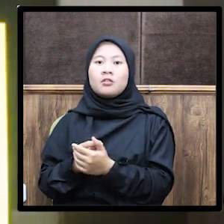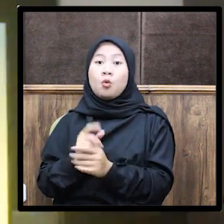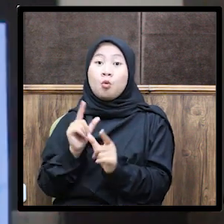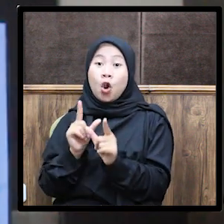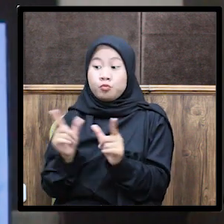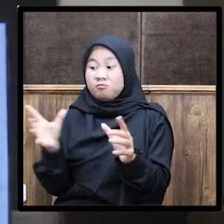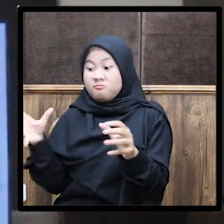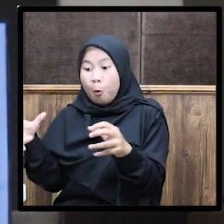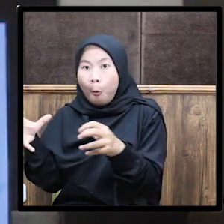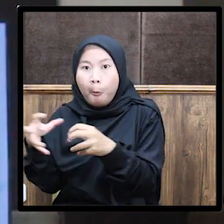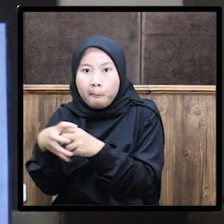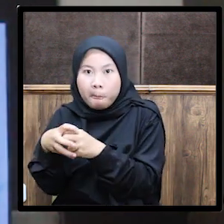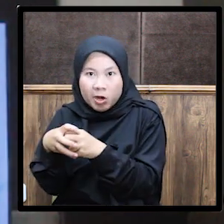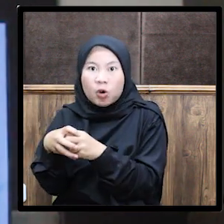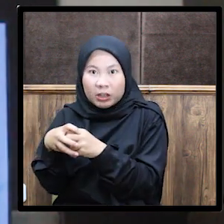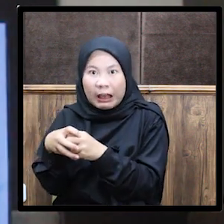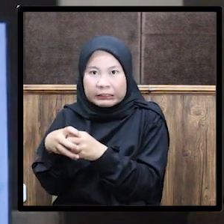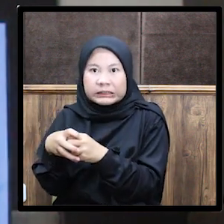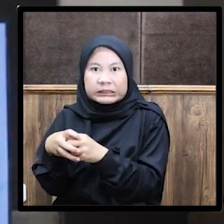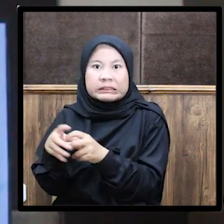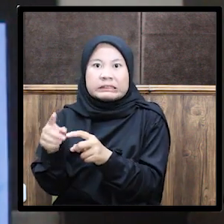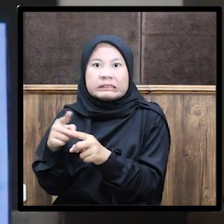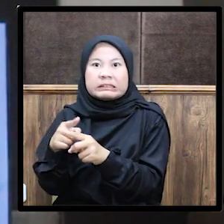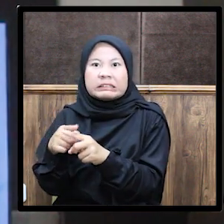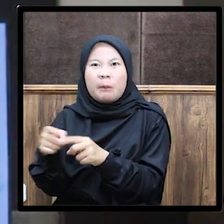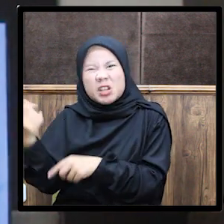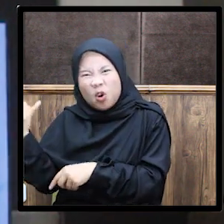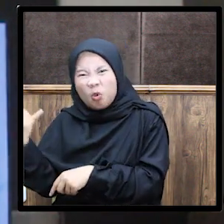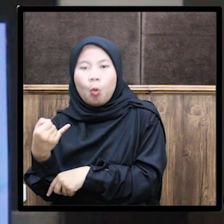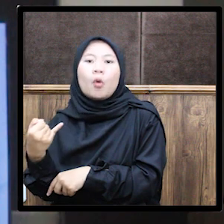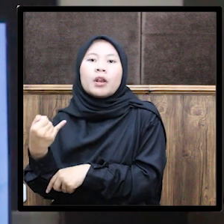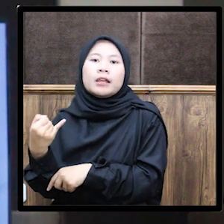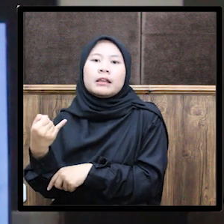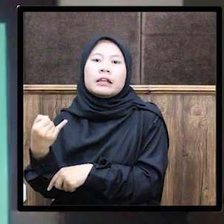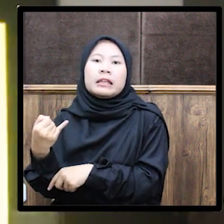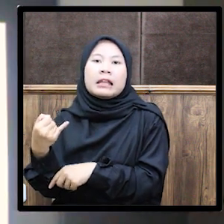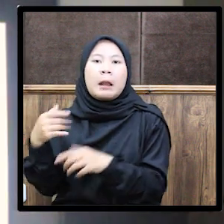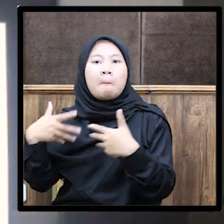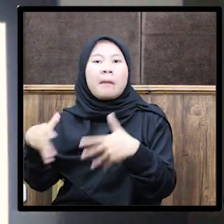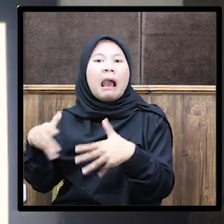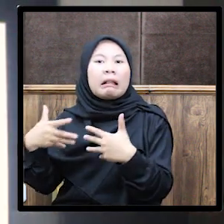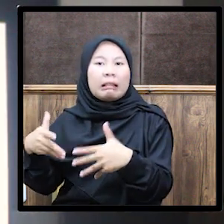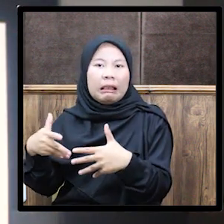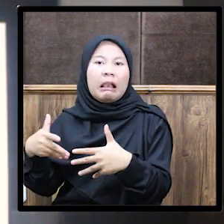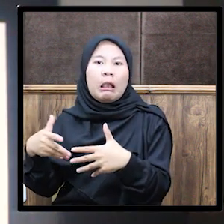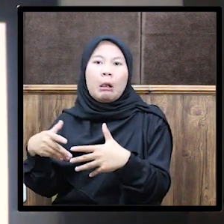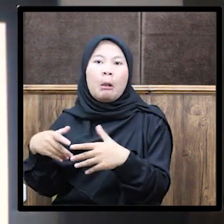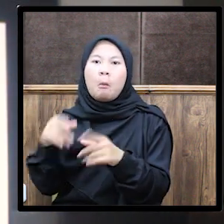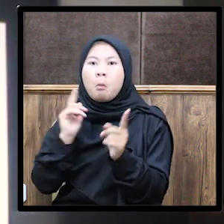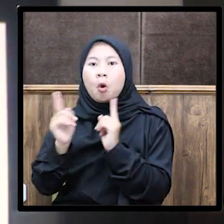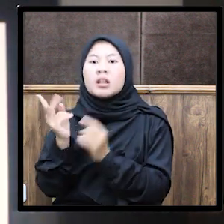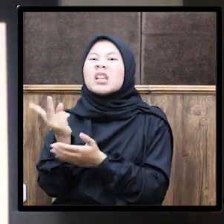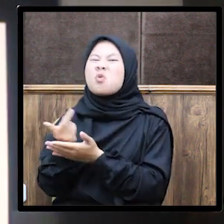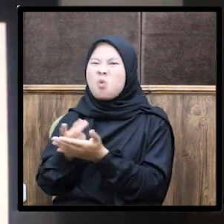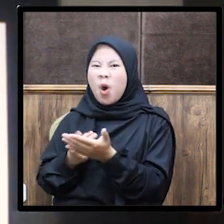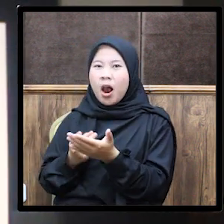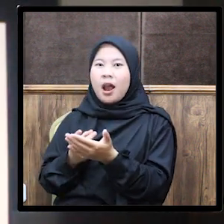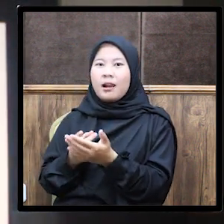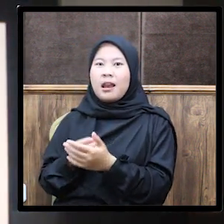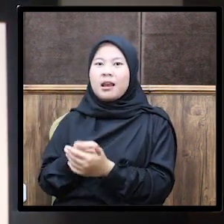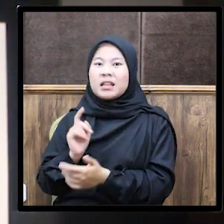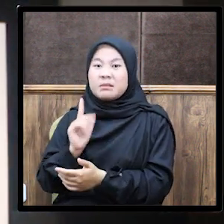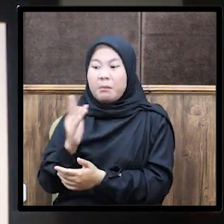gitu, dinodai oleh praktek-praktek money politik itu semakin membuat kita itu ya, kalau bicara tentang advokasi